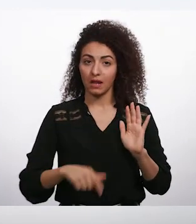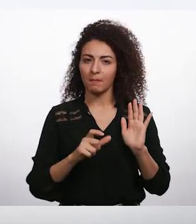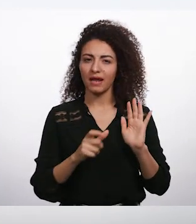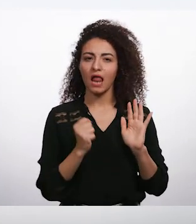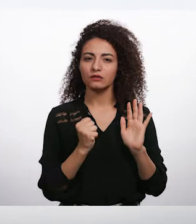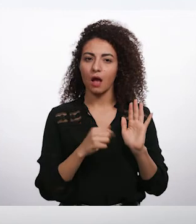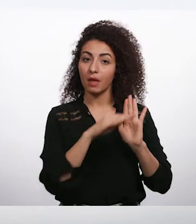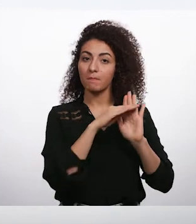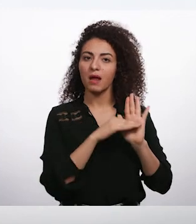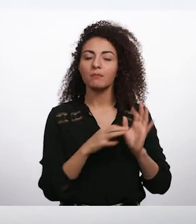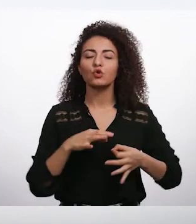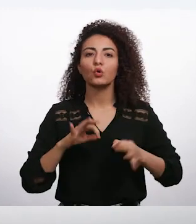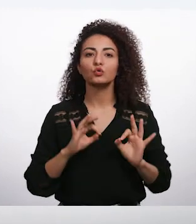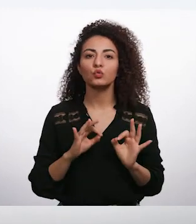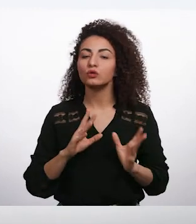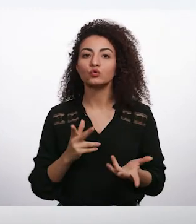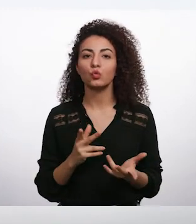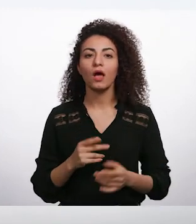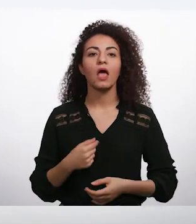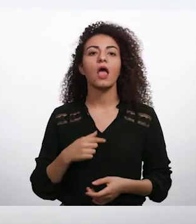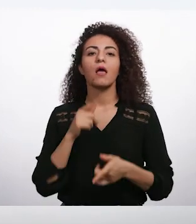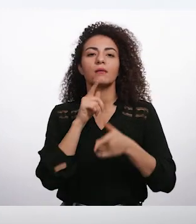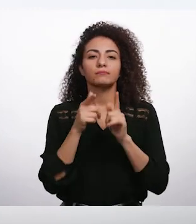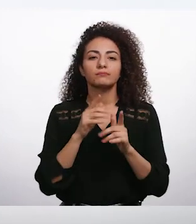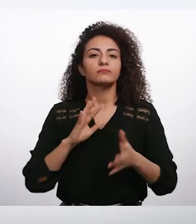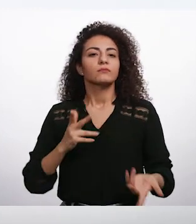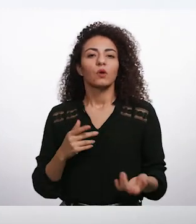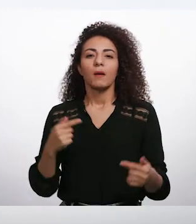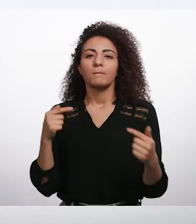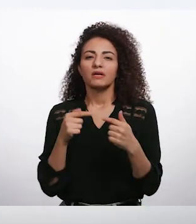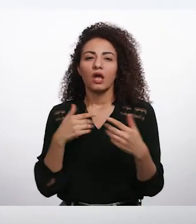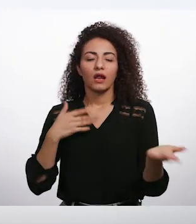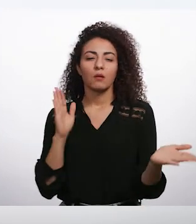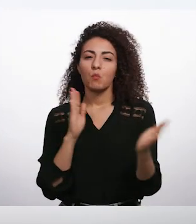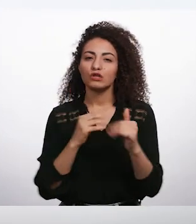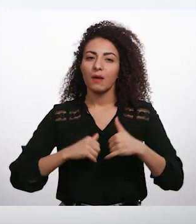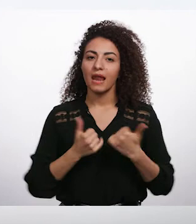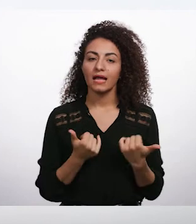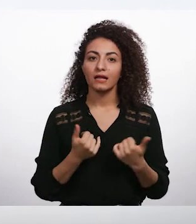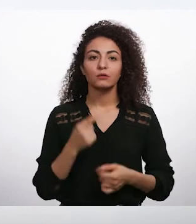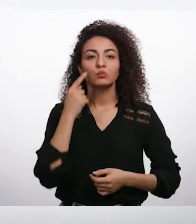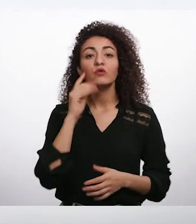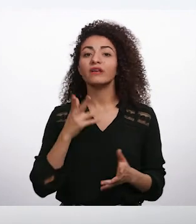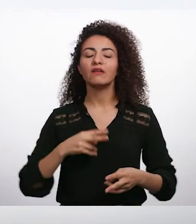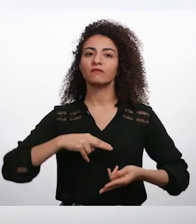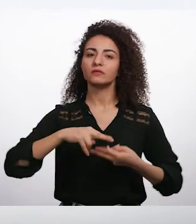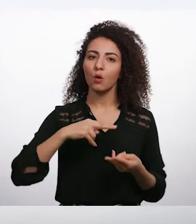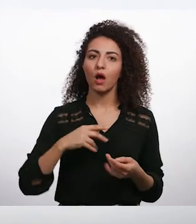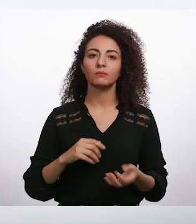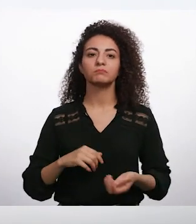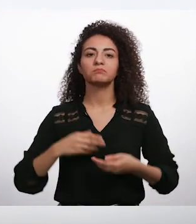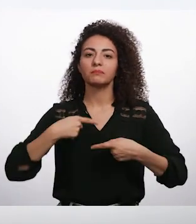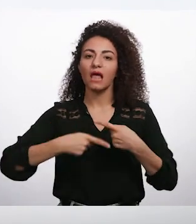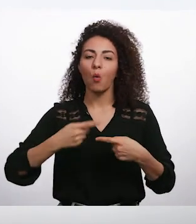مهم، في برامج متخصصة لتساعدنا نعبر عن الصعوبات يلي عم نمرق فيها حتى نكتسب